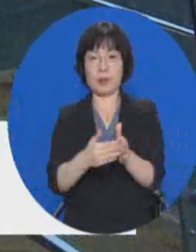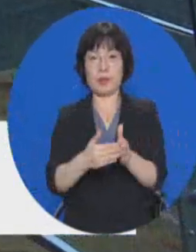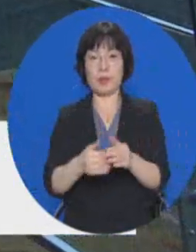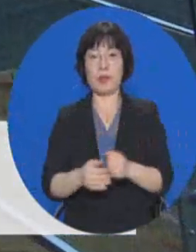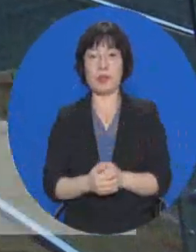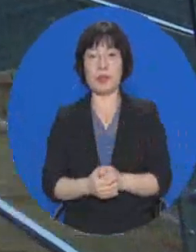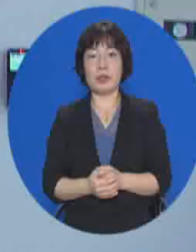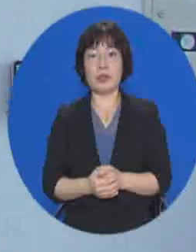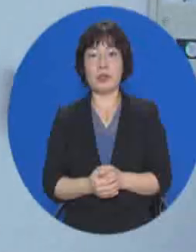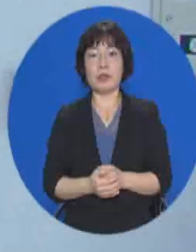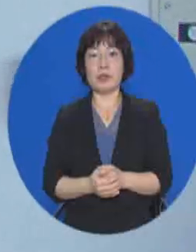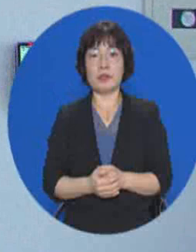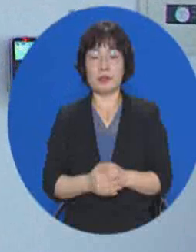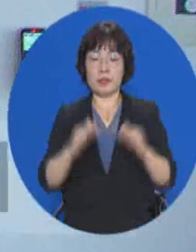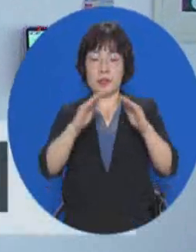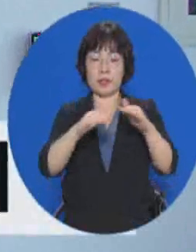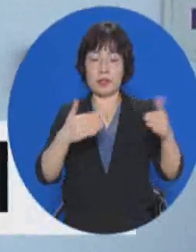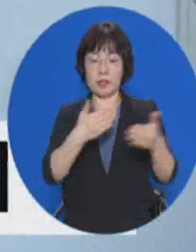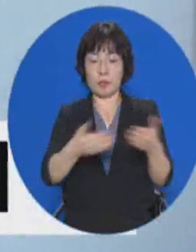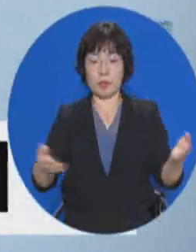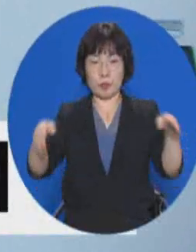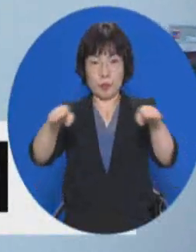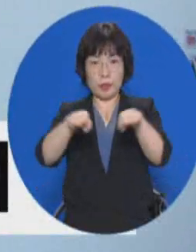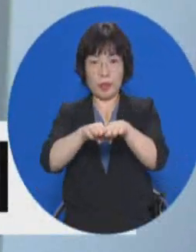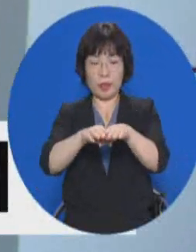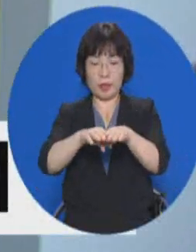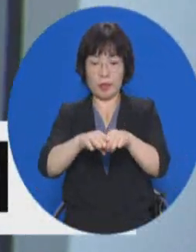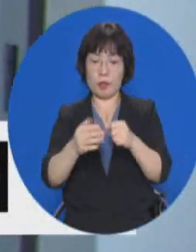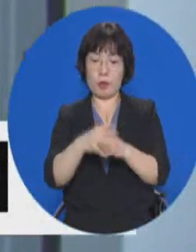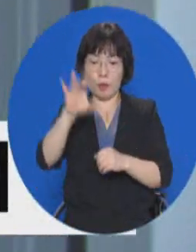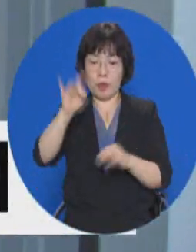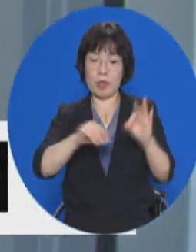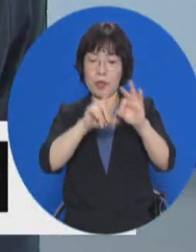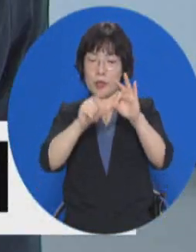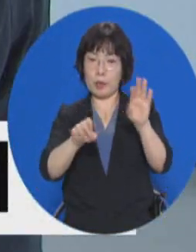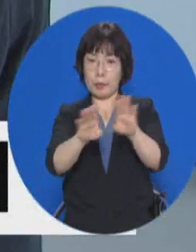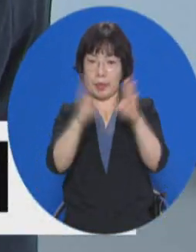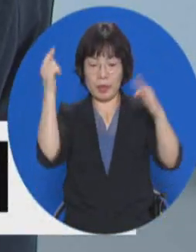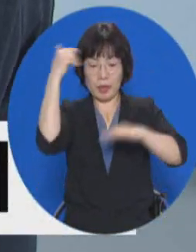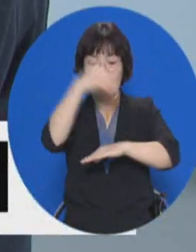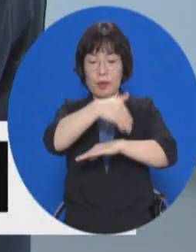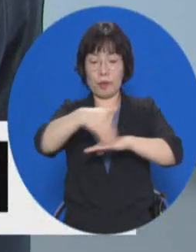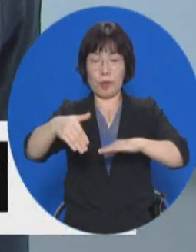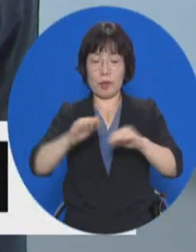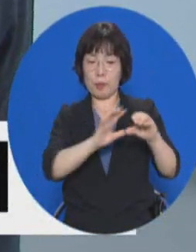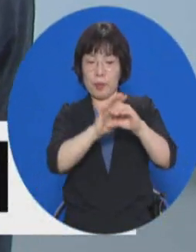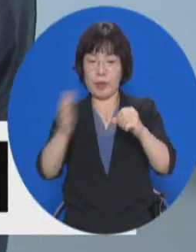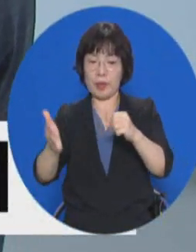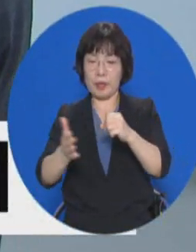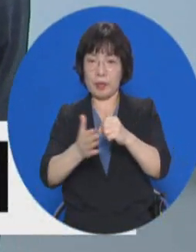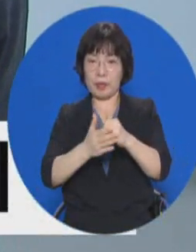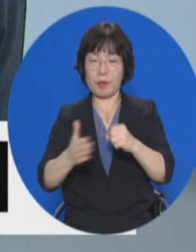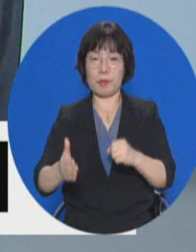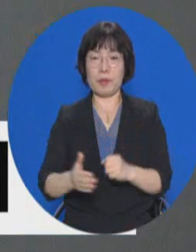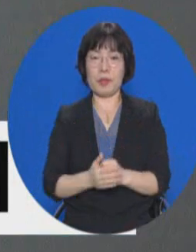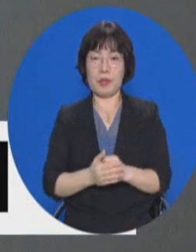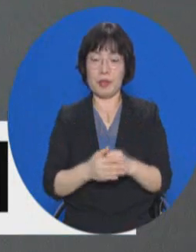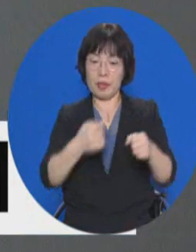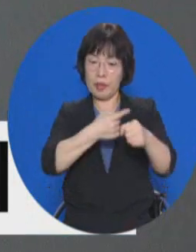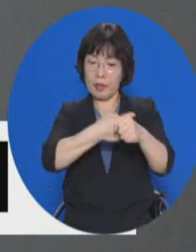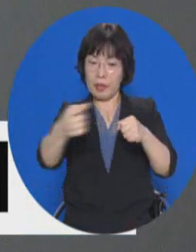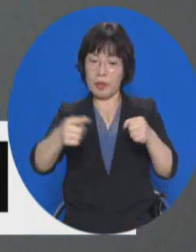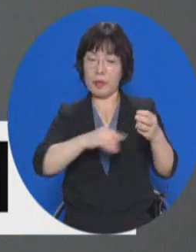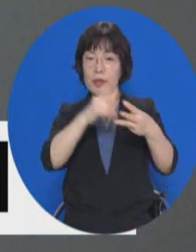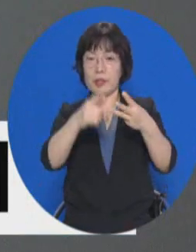준공됐습니다. 전남 도립미술관은 당초 이달 개관 예정이었지만 코로나19의 확산 상황 속에서